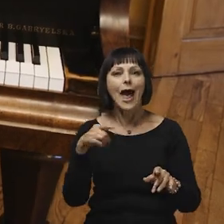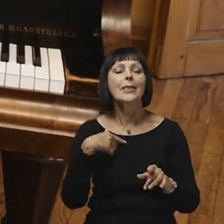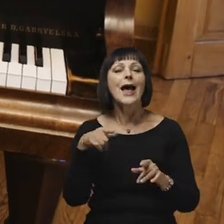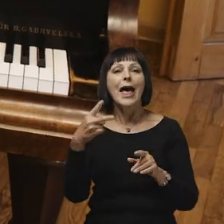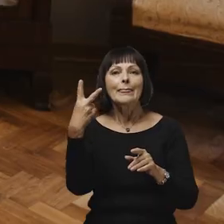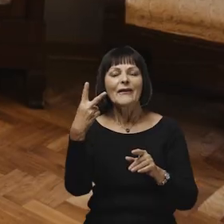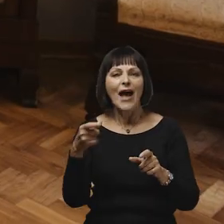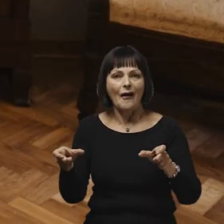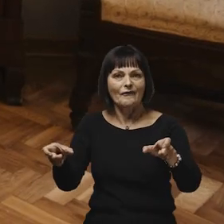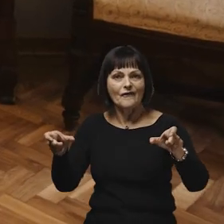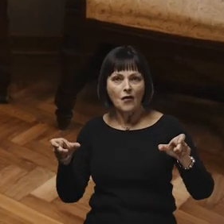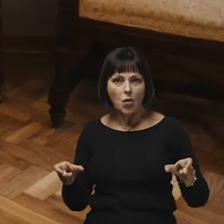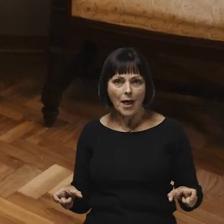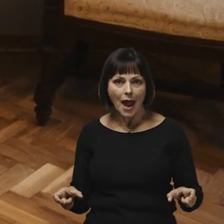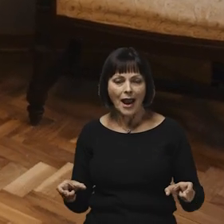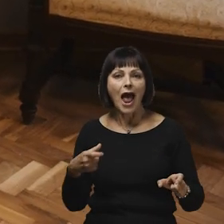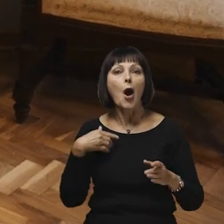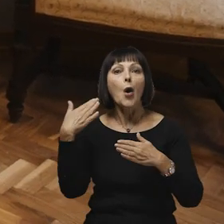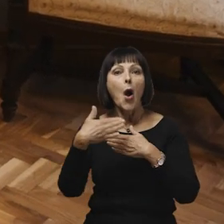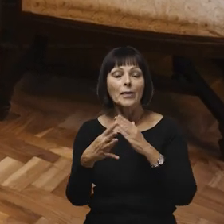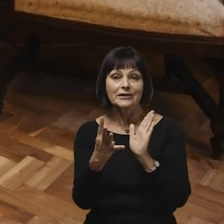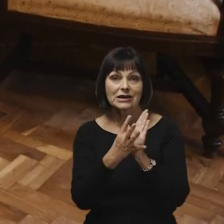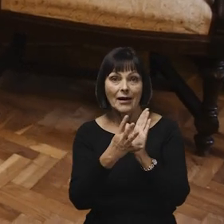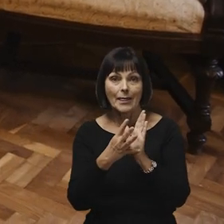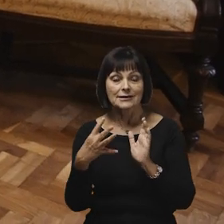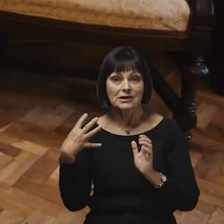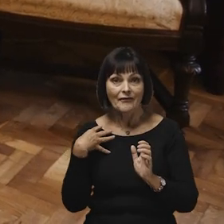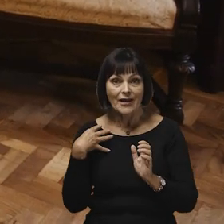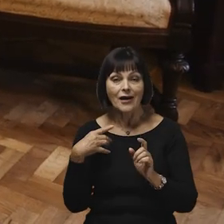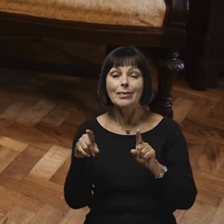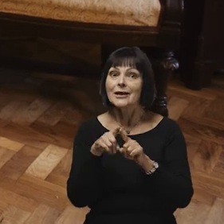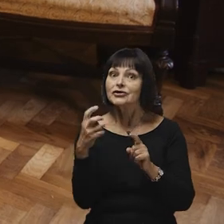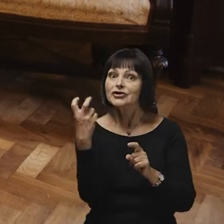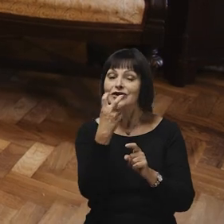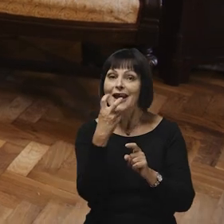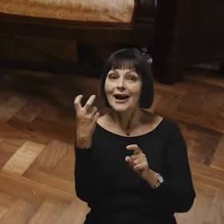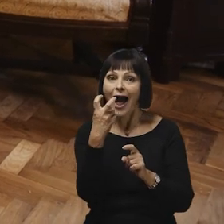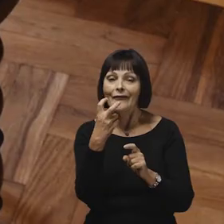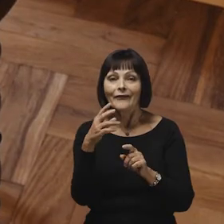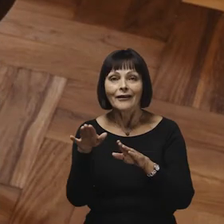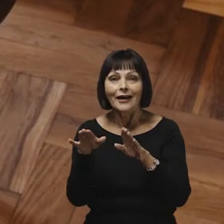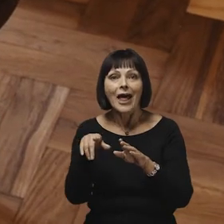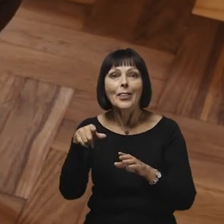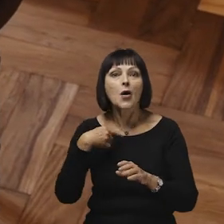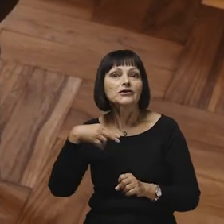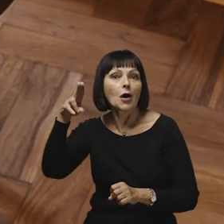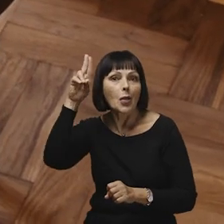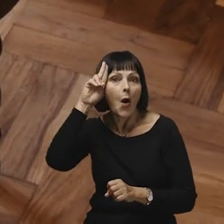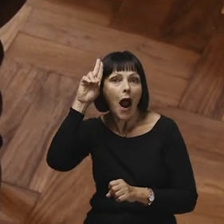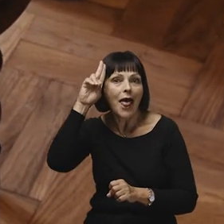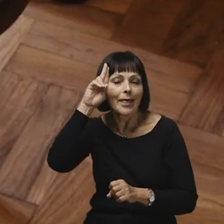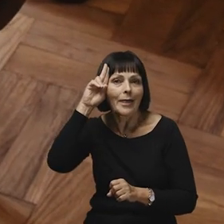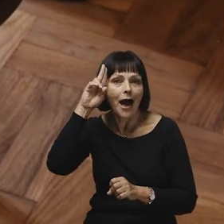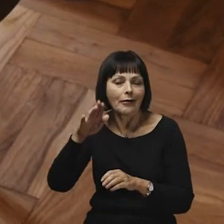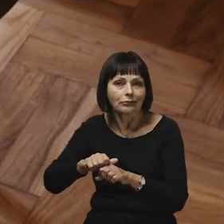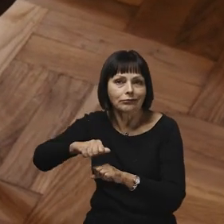dwa neoklasycystyczne fotele z końca XIX wieku, a także ciekawy obiekt, jakim jest sedes w kształcie